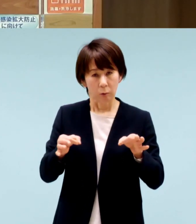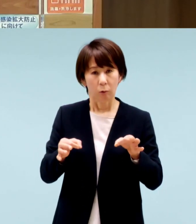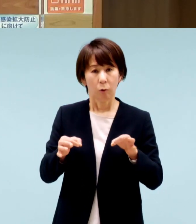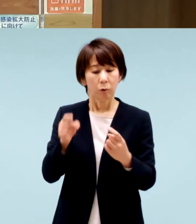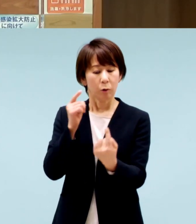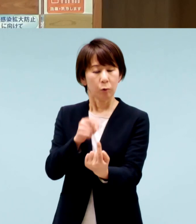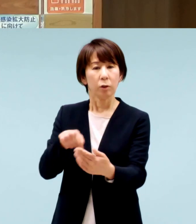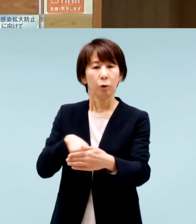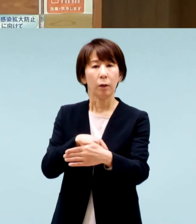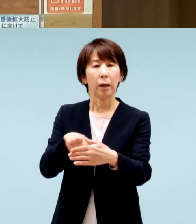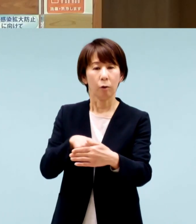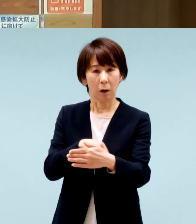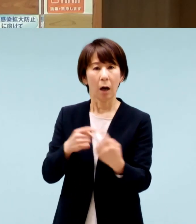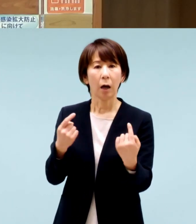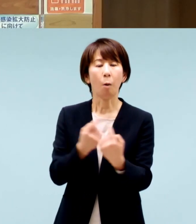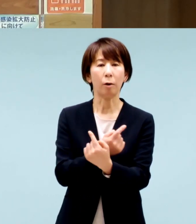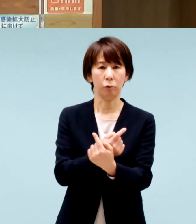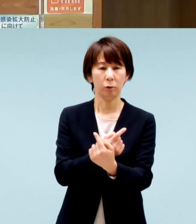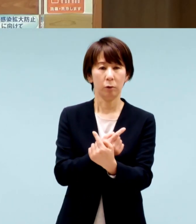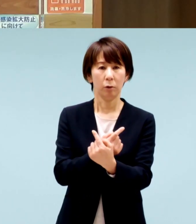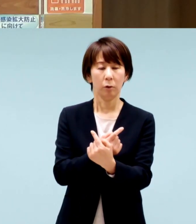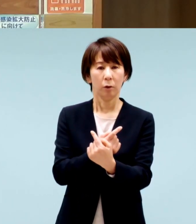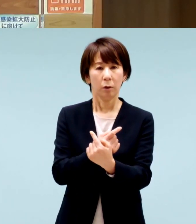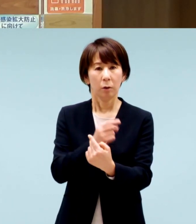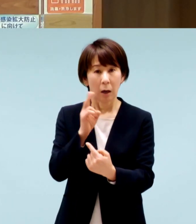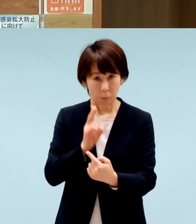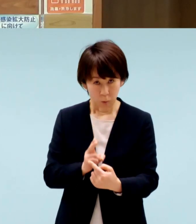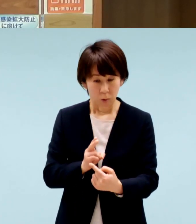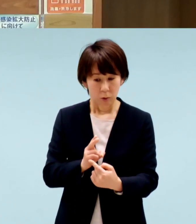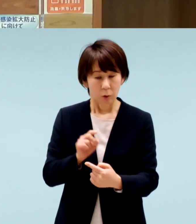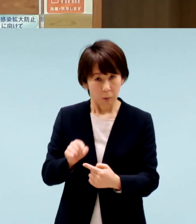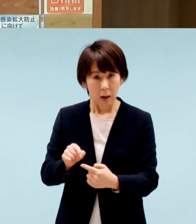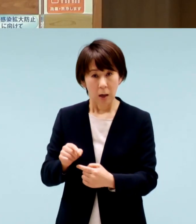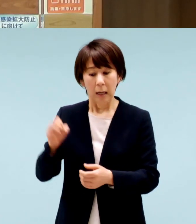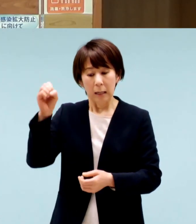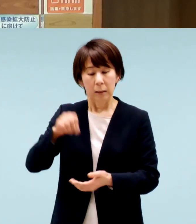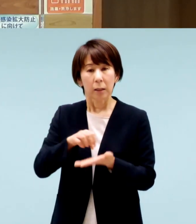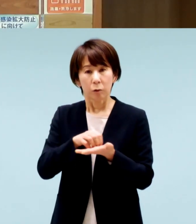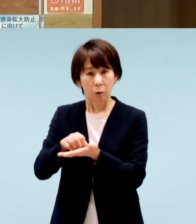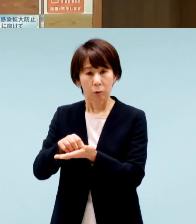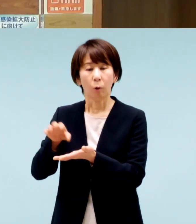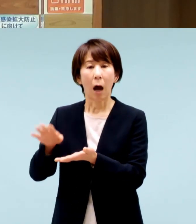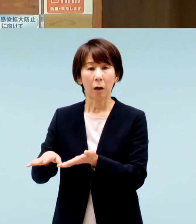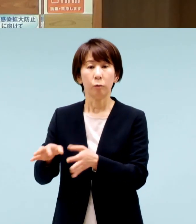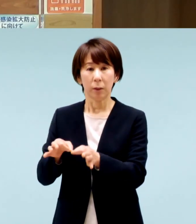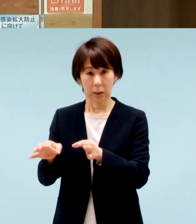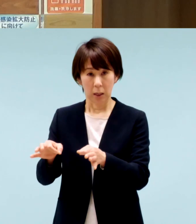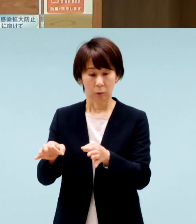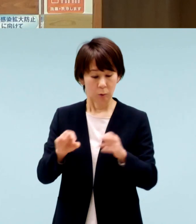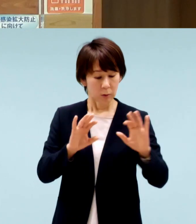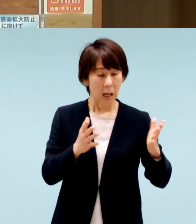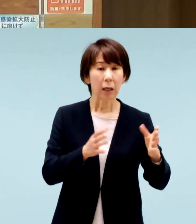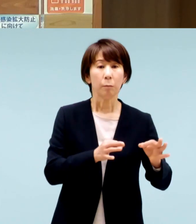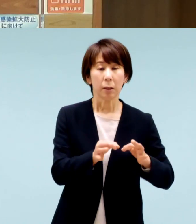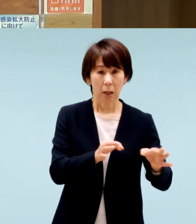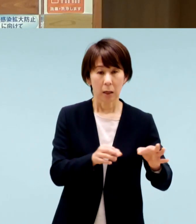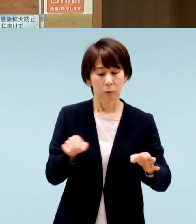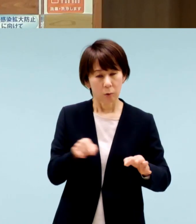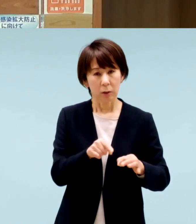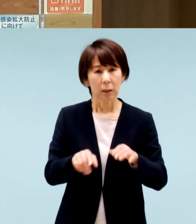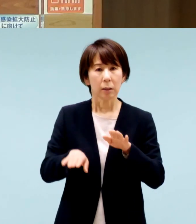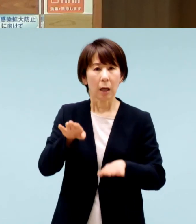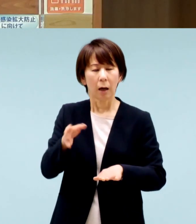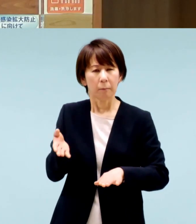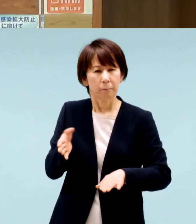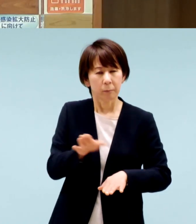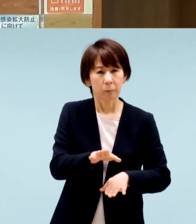店を取っているところと取ってないところでの差が設けられる可能性があるので、 認証のお取得をご